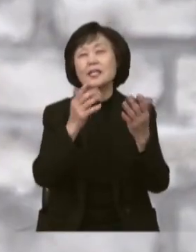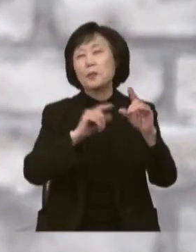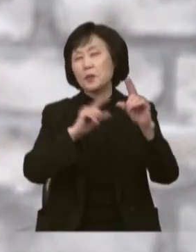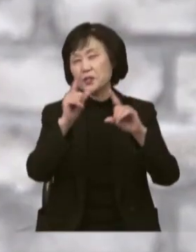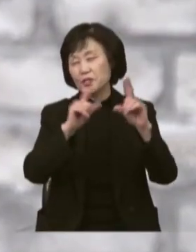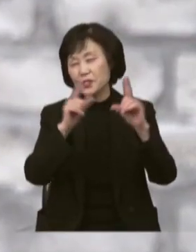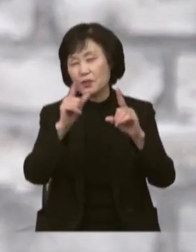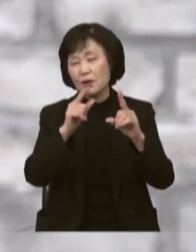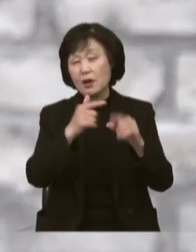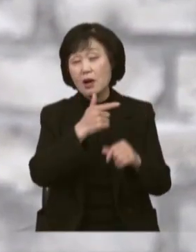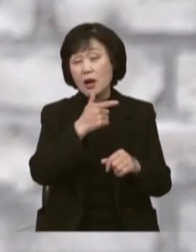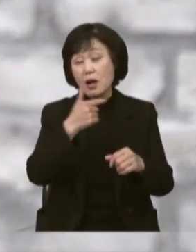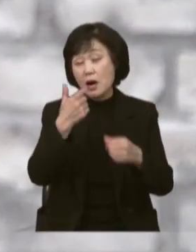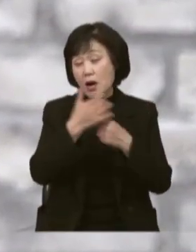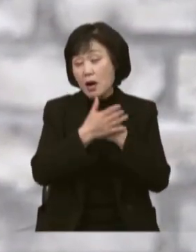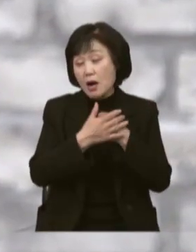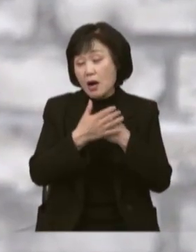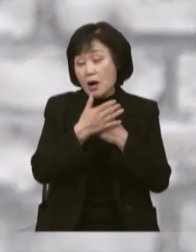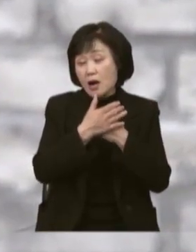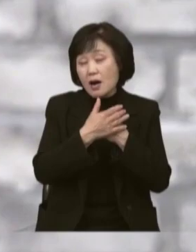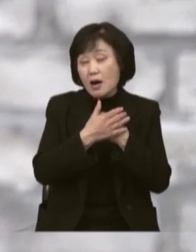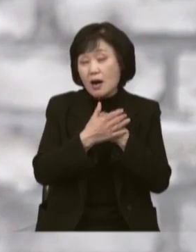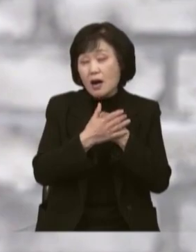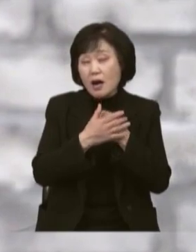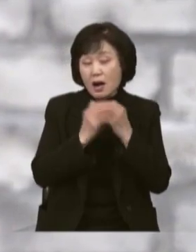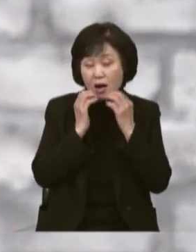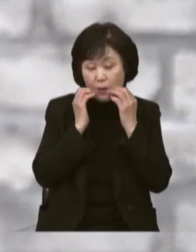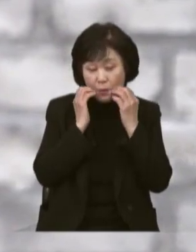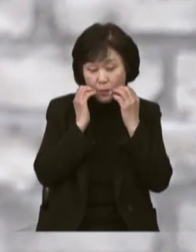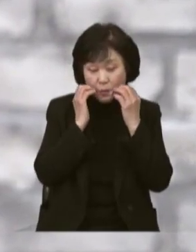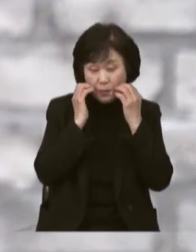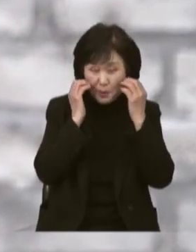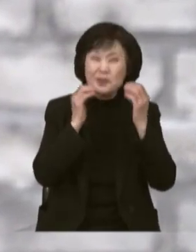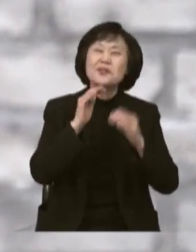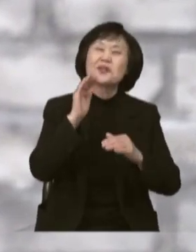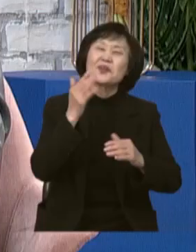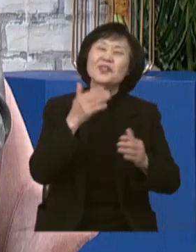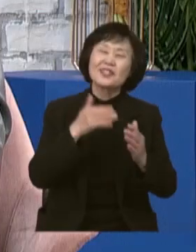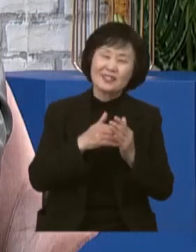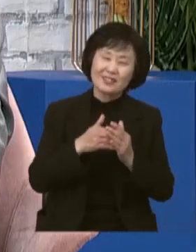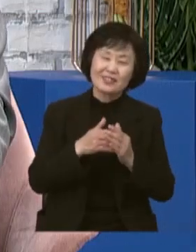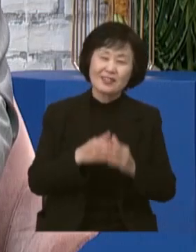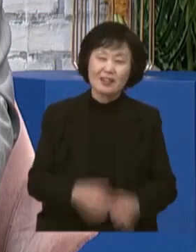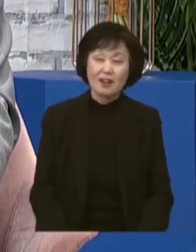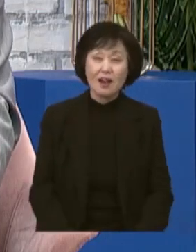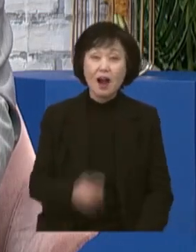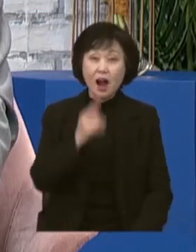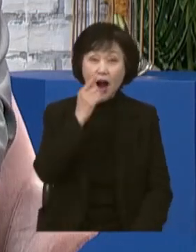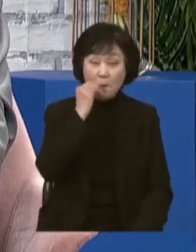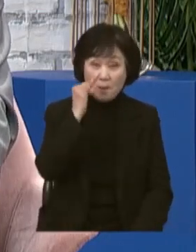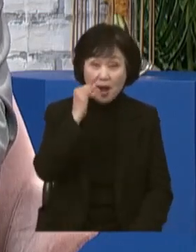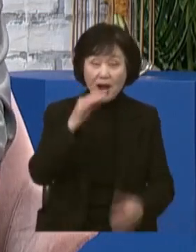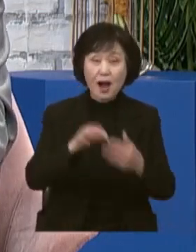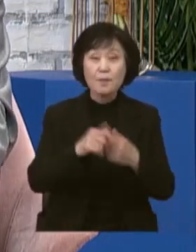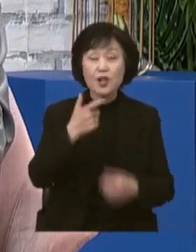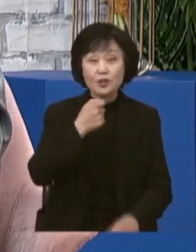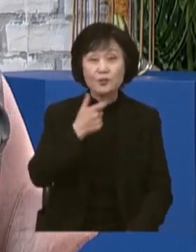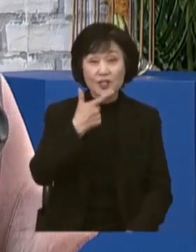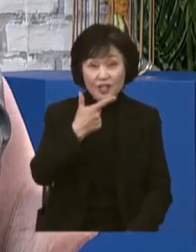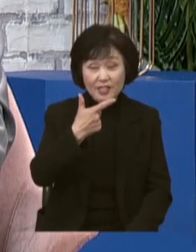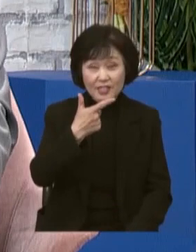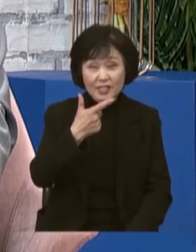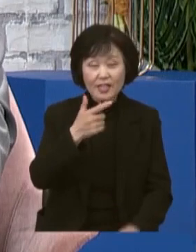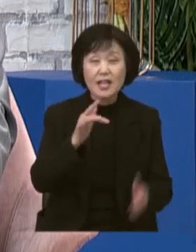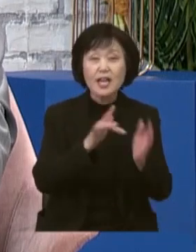손잡고서 너무 은혜다. 그랬어. 네, 진짜 그랬어요. 맞아. 그러니까 어머니 하면은 그러니까 66살에